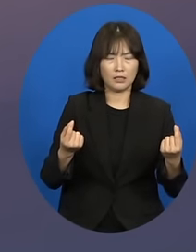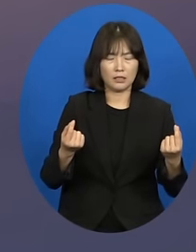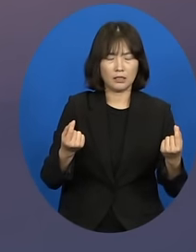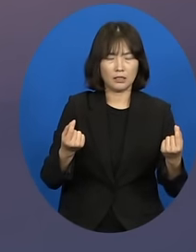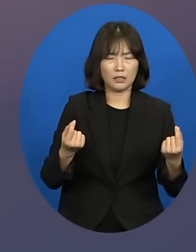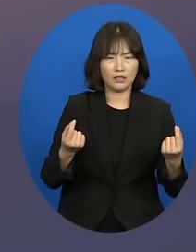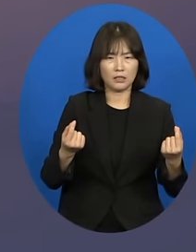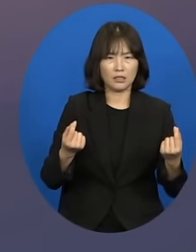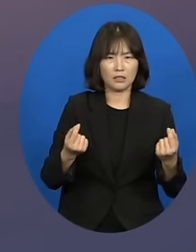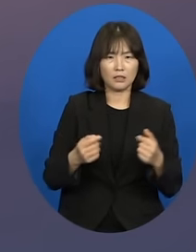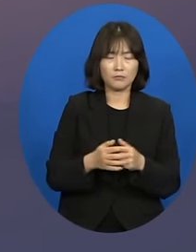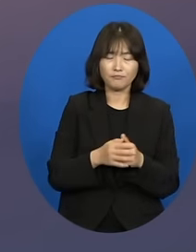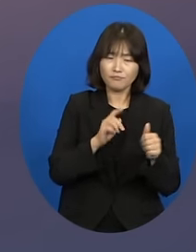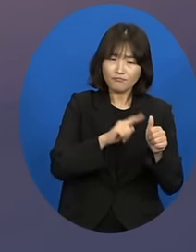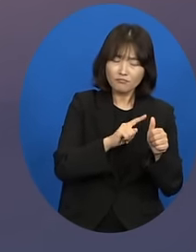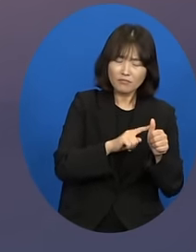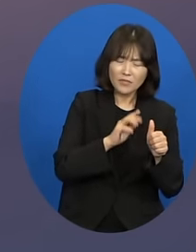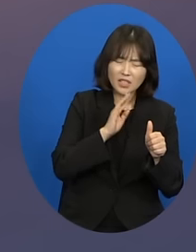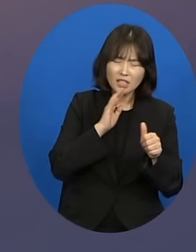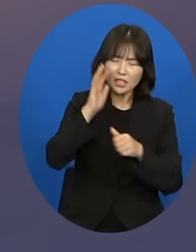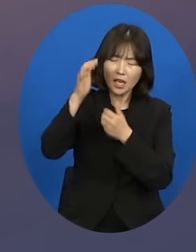그분이 얼마나 하나님과 동행했으면